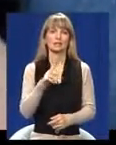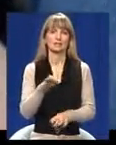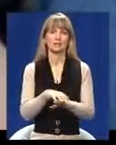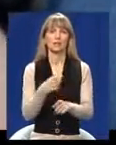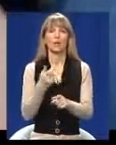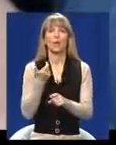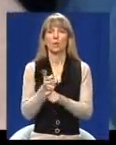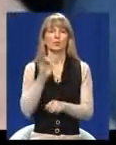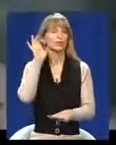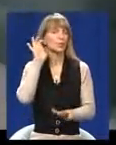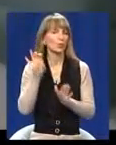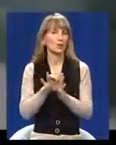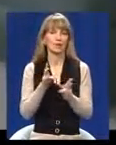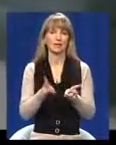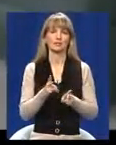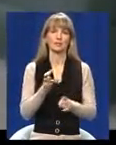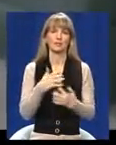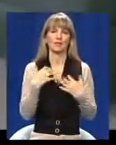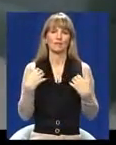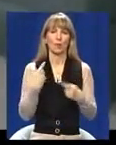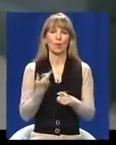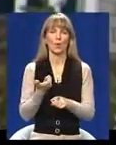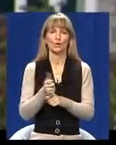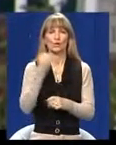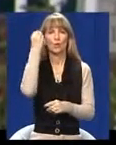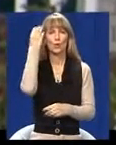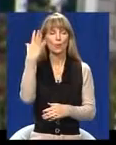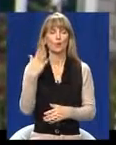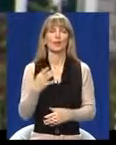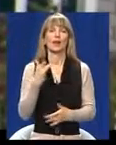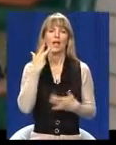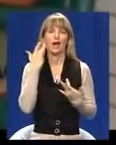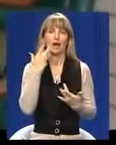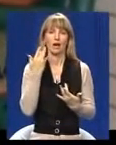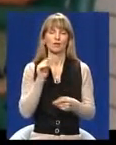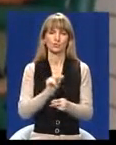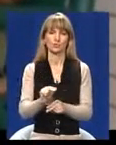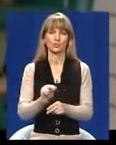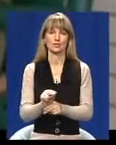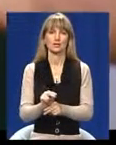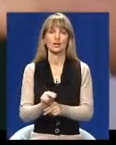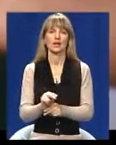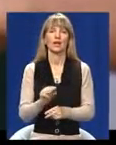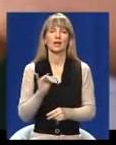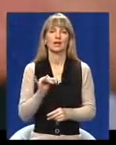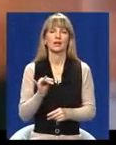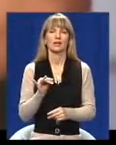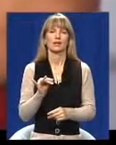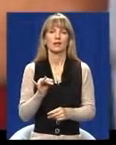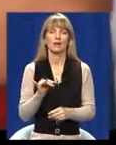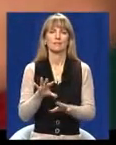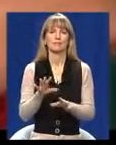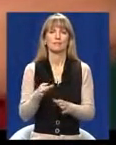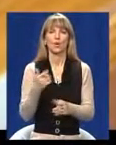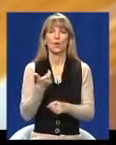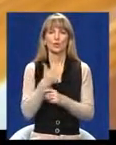ніжні тварини. За характером кішки спритні та дуже розумні. Вони легко піддаються навчанню. Дуже прив'язуються до своїх господарів